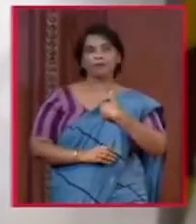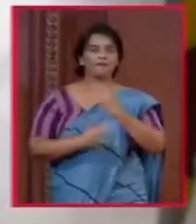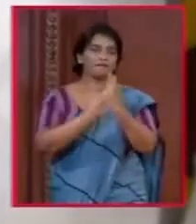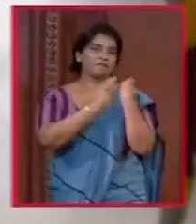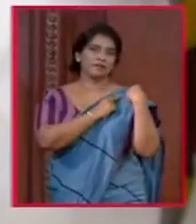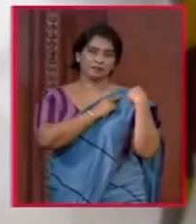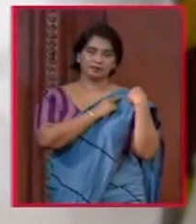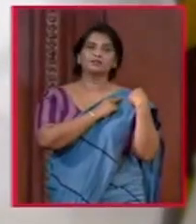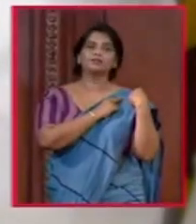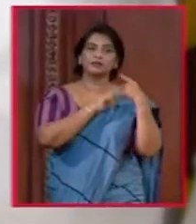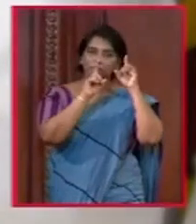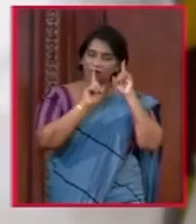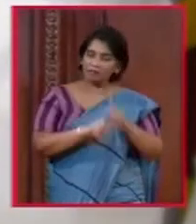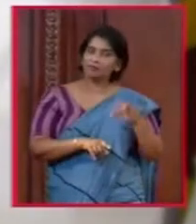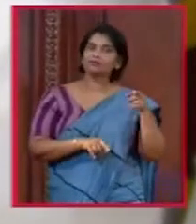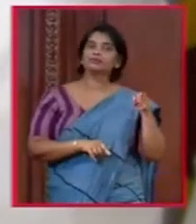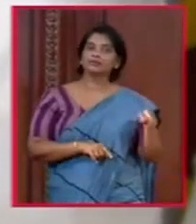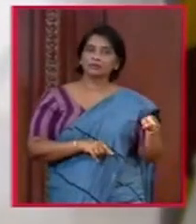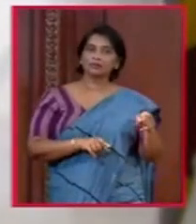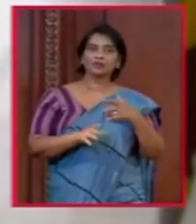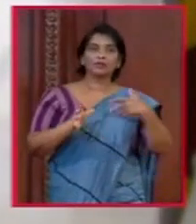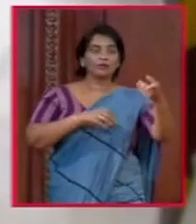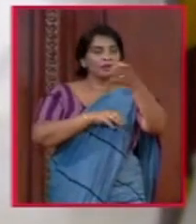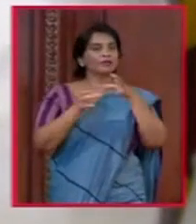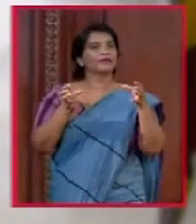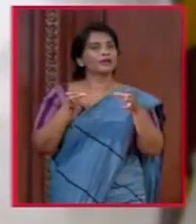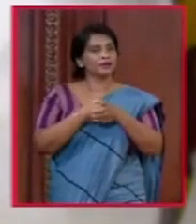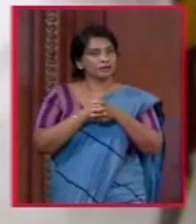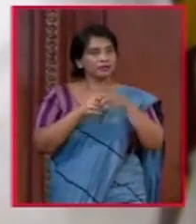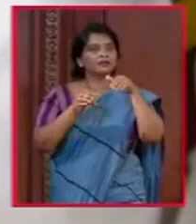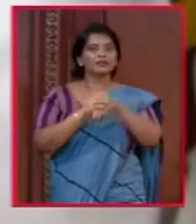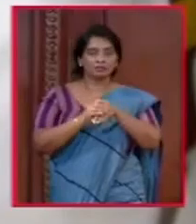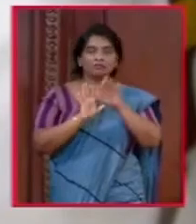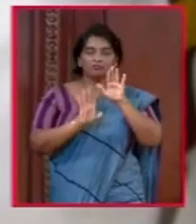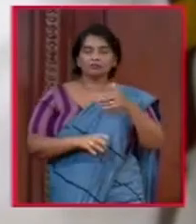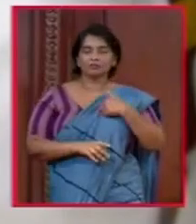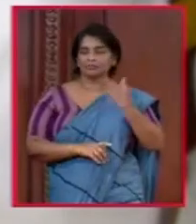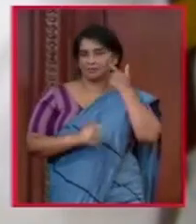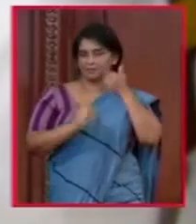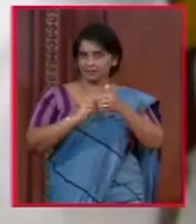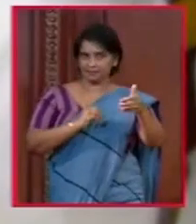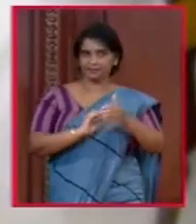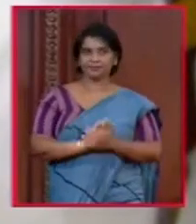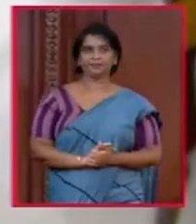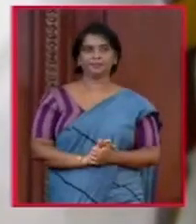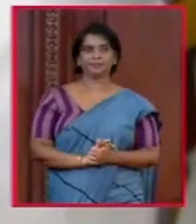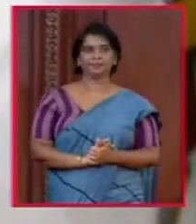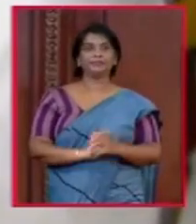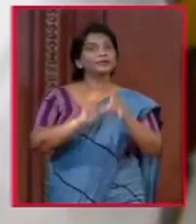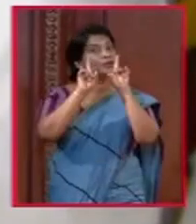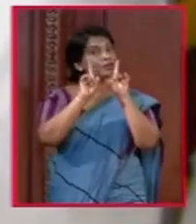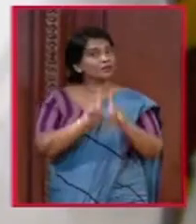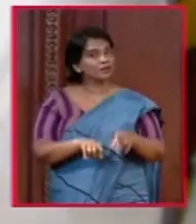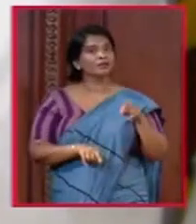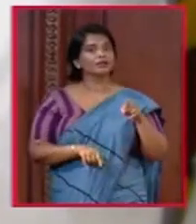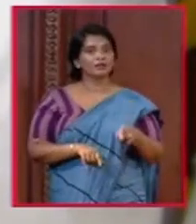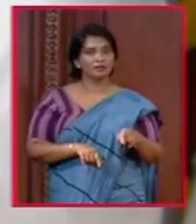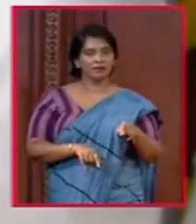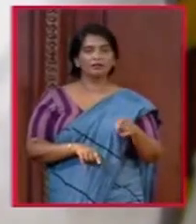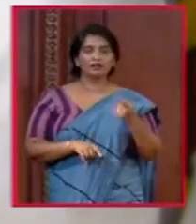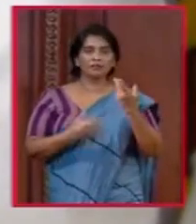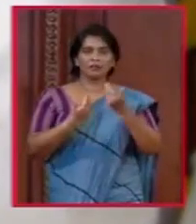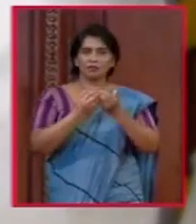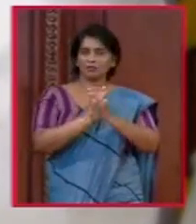මගේ වගකීම. ඒ වෙනුවෙන් සාමික මෙදියත් තීමේ කොටස් කරුවේ බවට මා පත් වෙනවා. ඒ වගේම මේ අරමුදේ